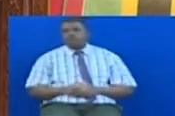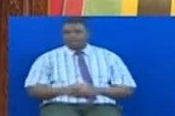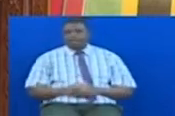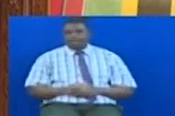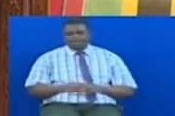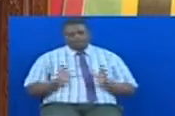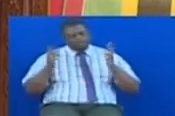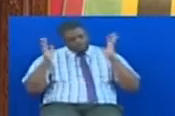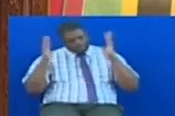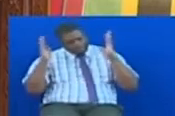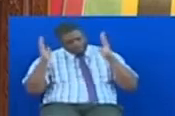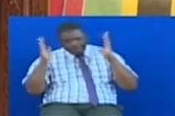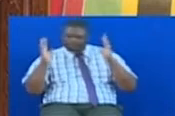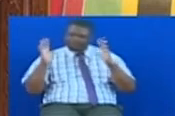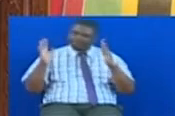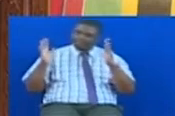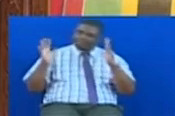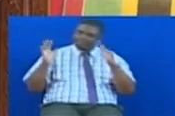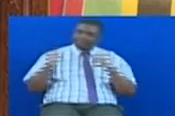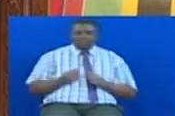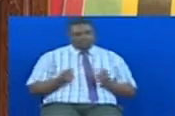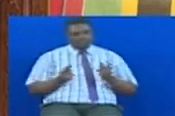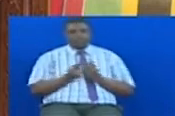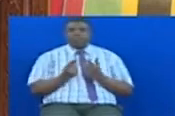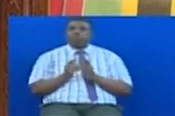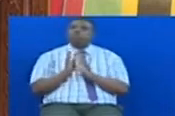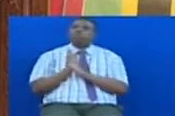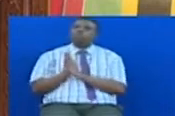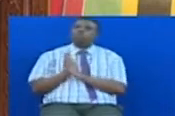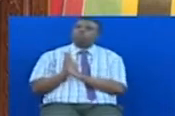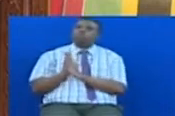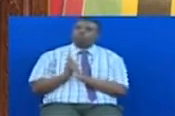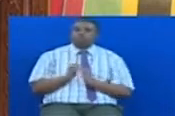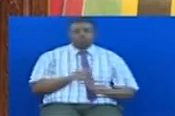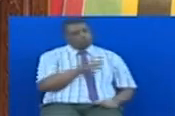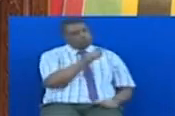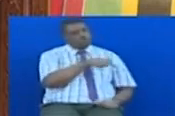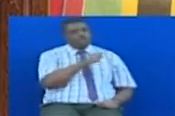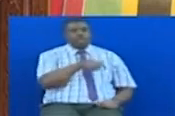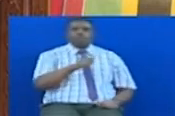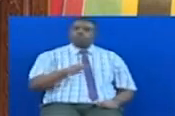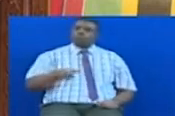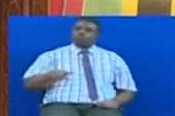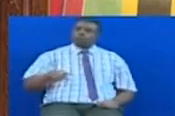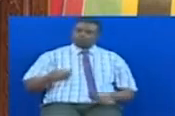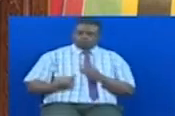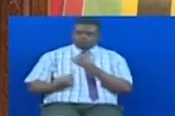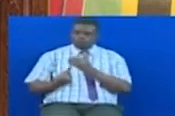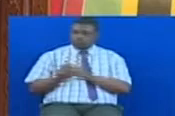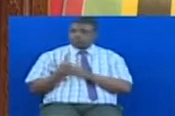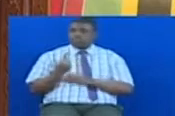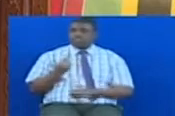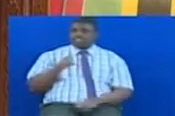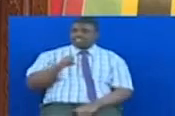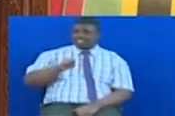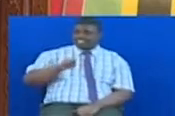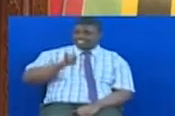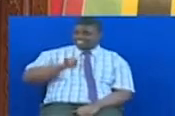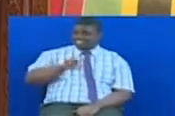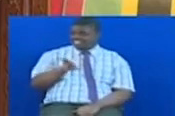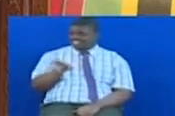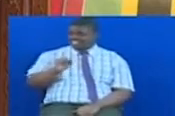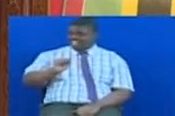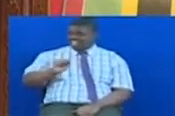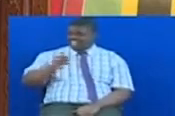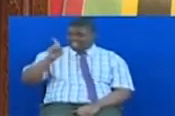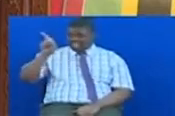Lakini vile vile niwashukuru wananchi wa Siha ambao kwa nyakati zote